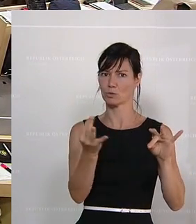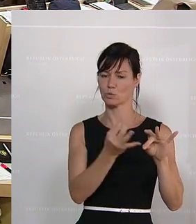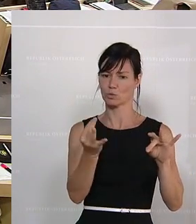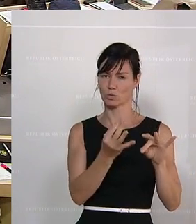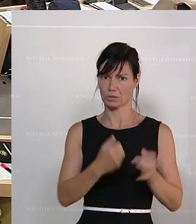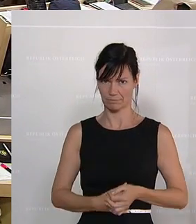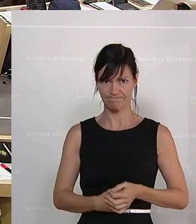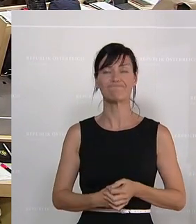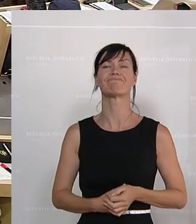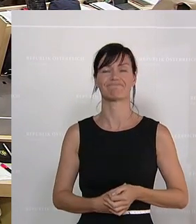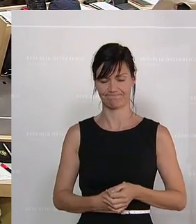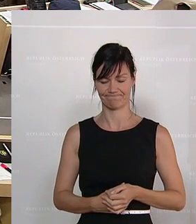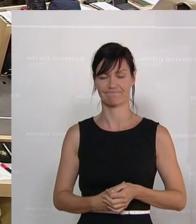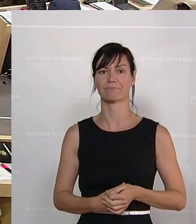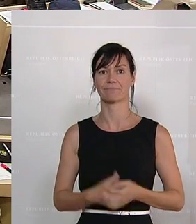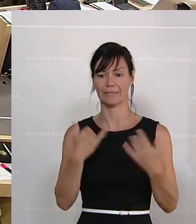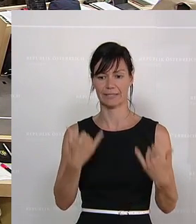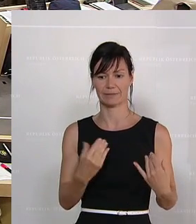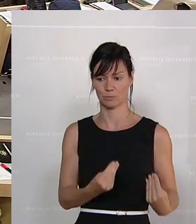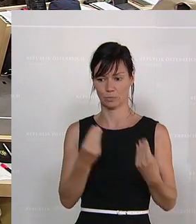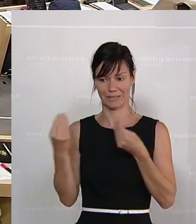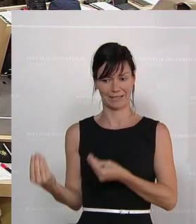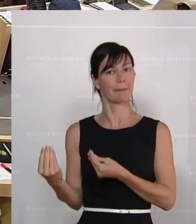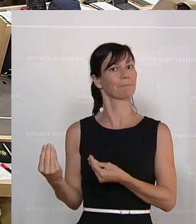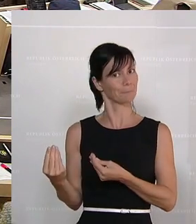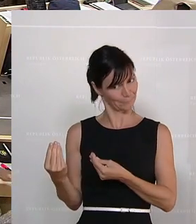abgeordnete schnedlitz von der sp